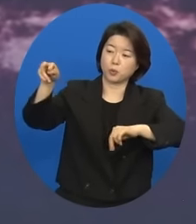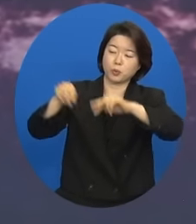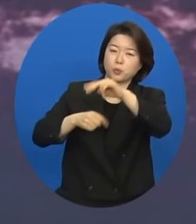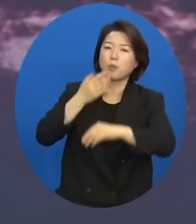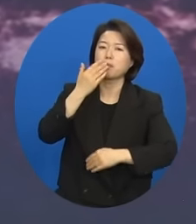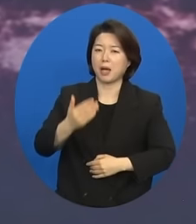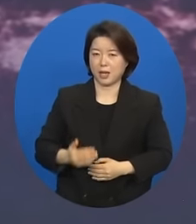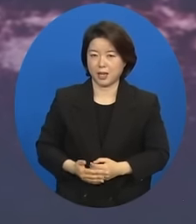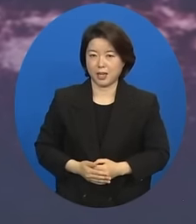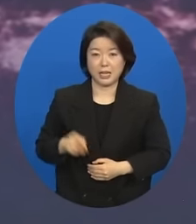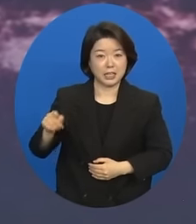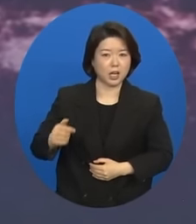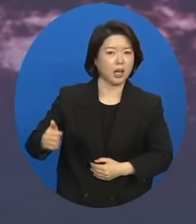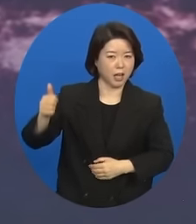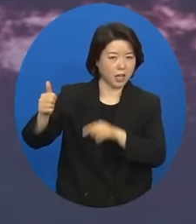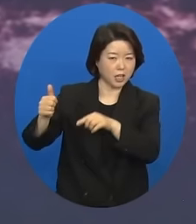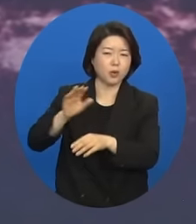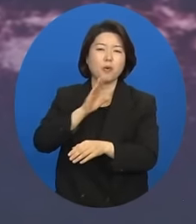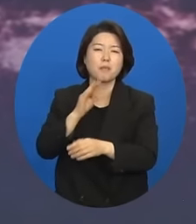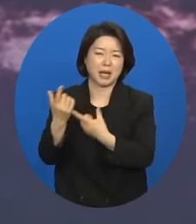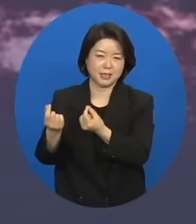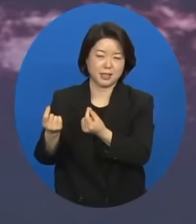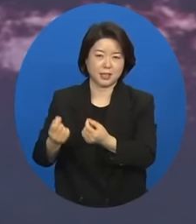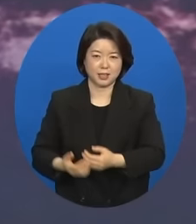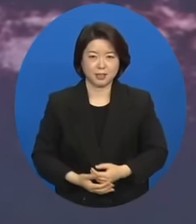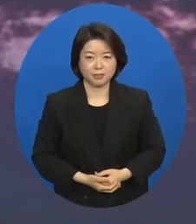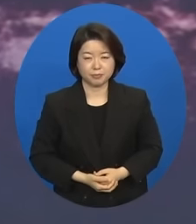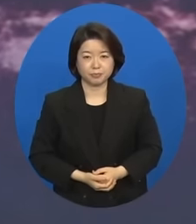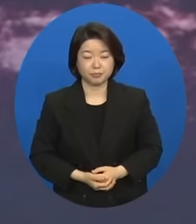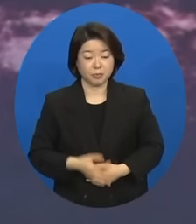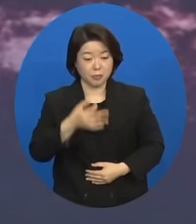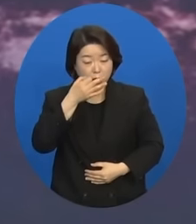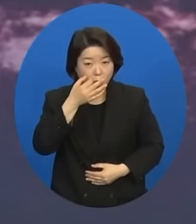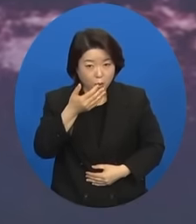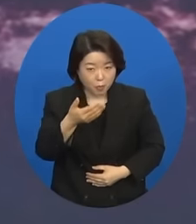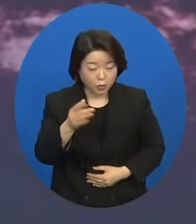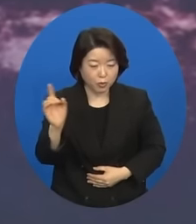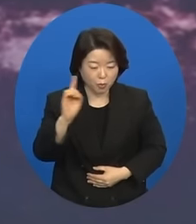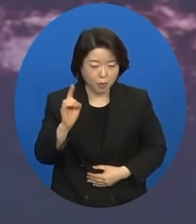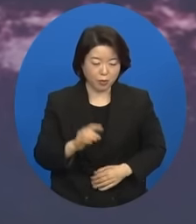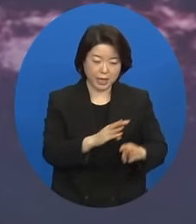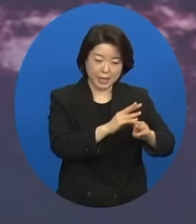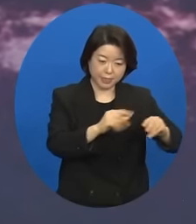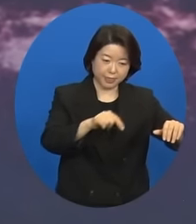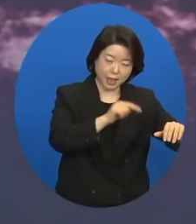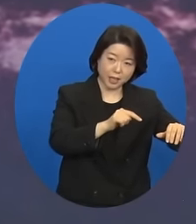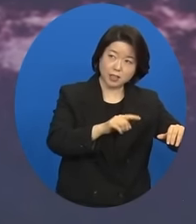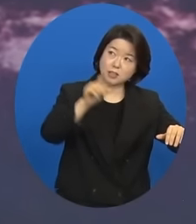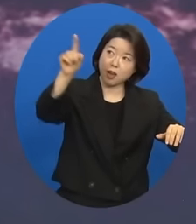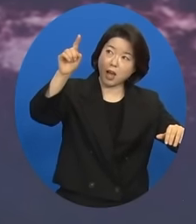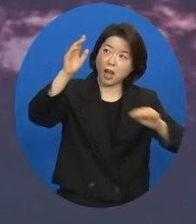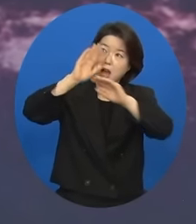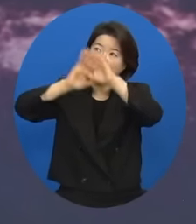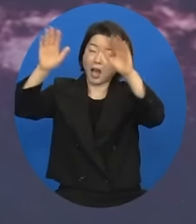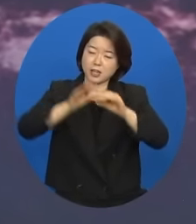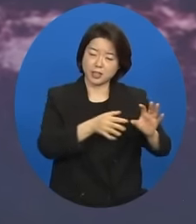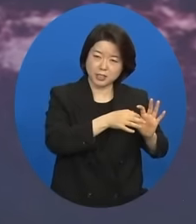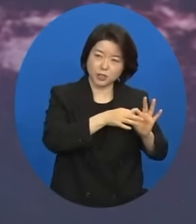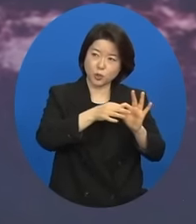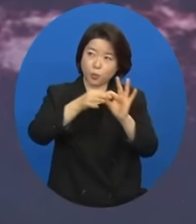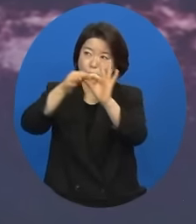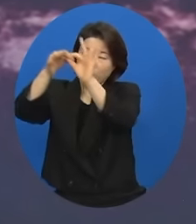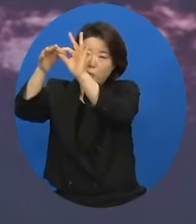거예요 어쨌든 보여진 것이 늘 땅에서부터 하늘까지 연결된 계단이 쫙